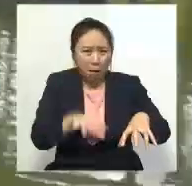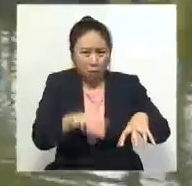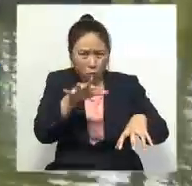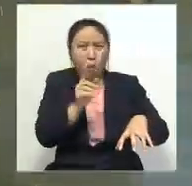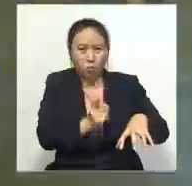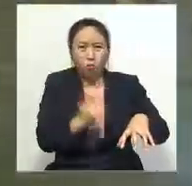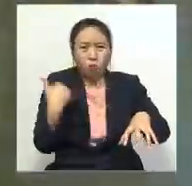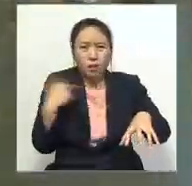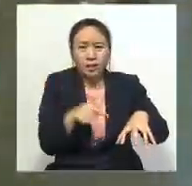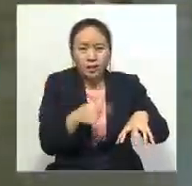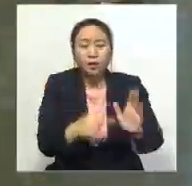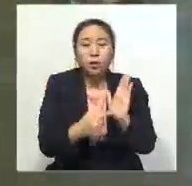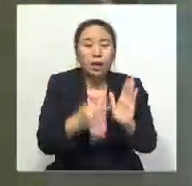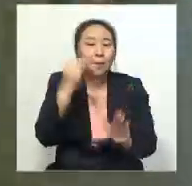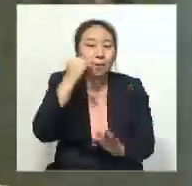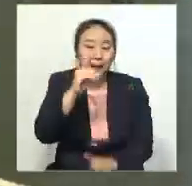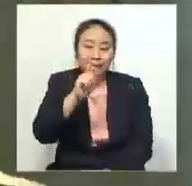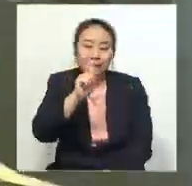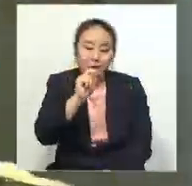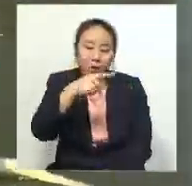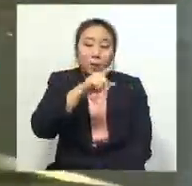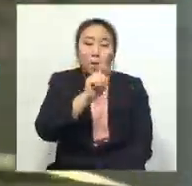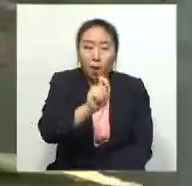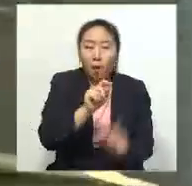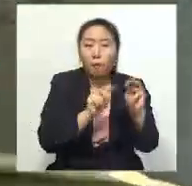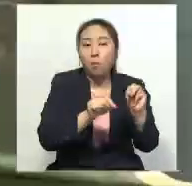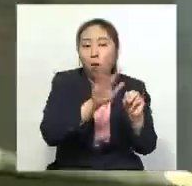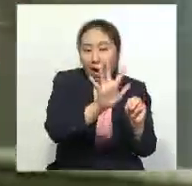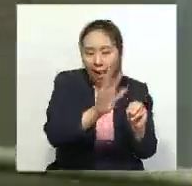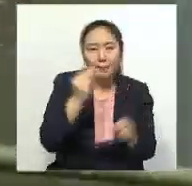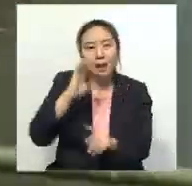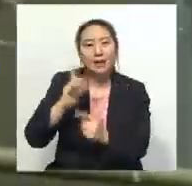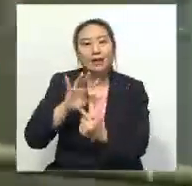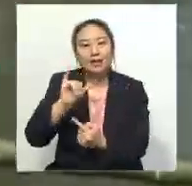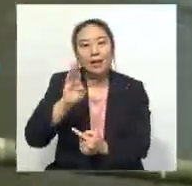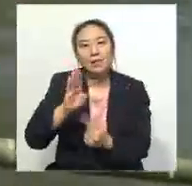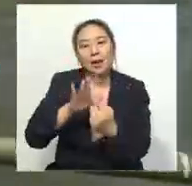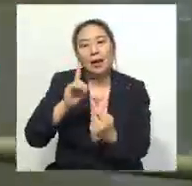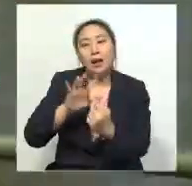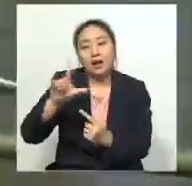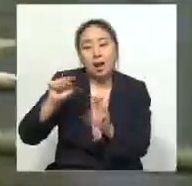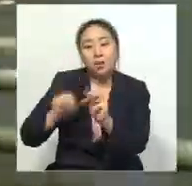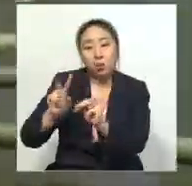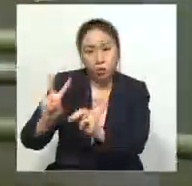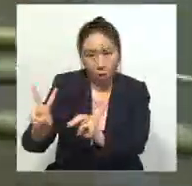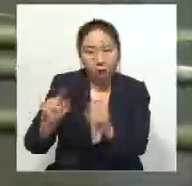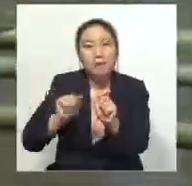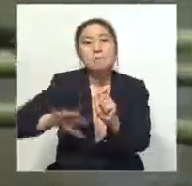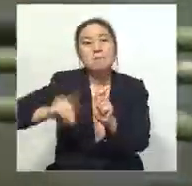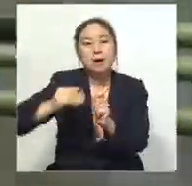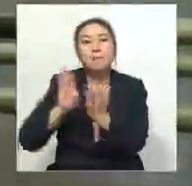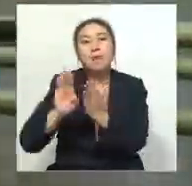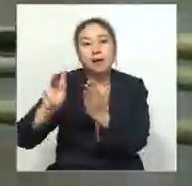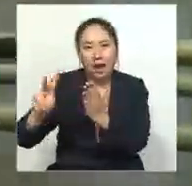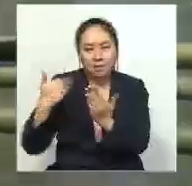นะคะเช่นที่บ้านดอนปอหมู่5และบ้านชัยบาดาลหมู่2ตำบลโนนสว่างอำเภอเมืองบึงกาฬค่ะมีกว่า80ครัว